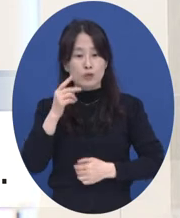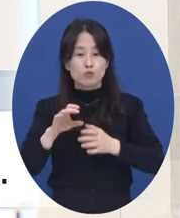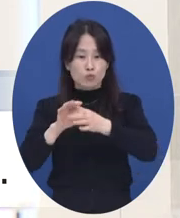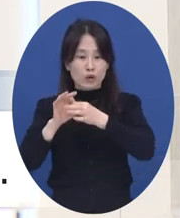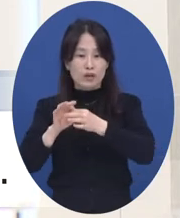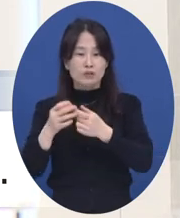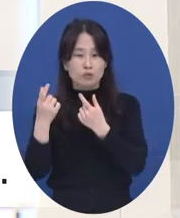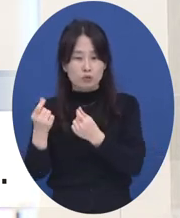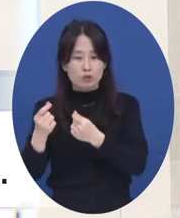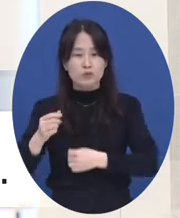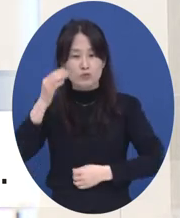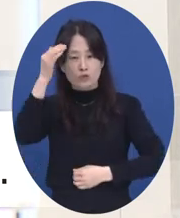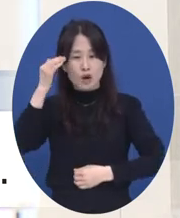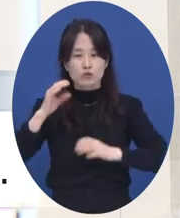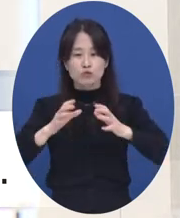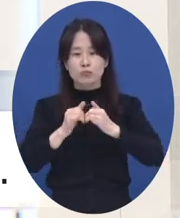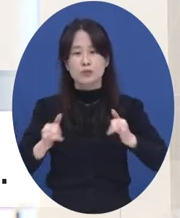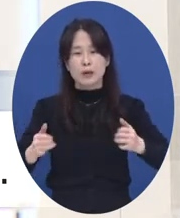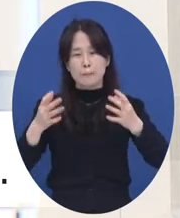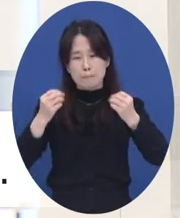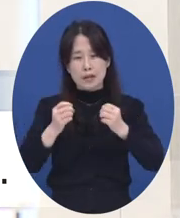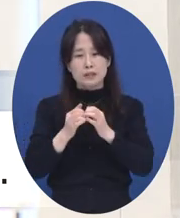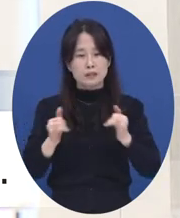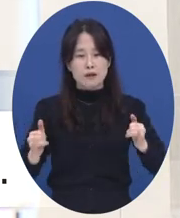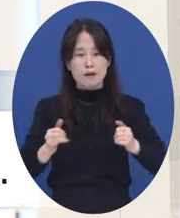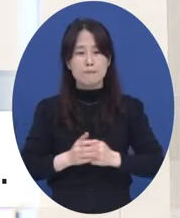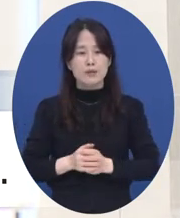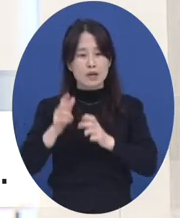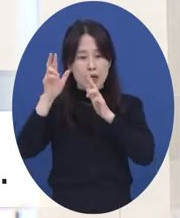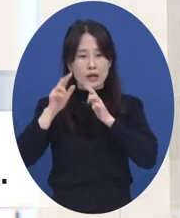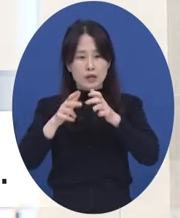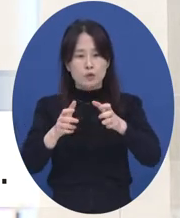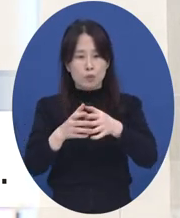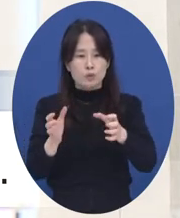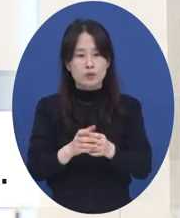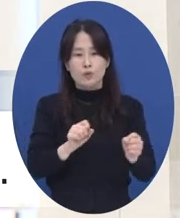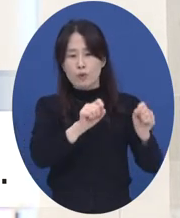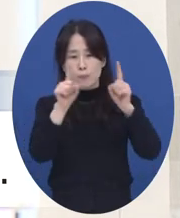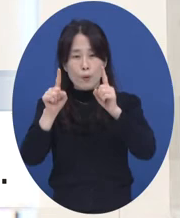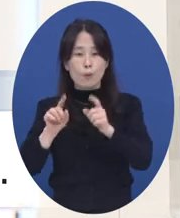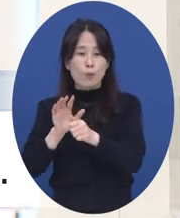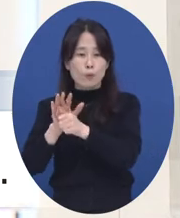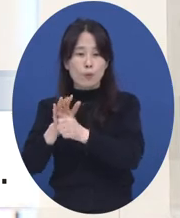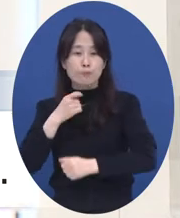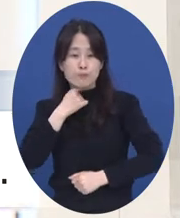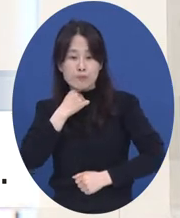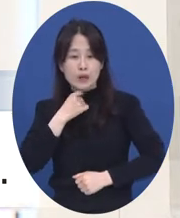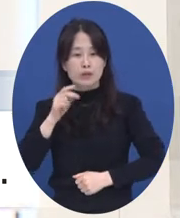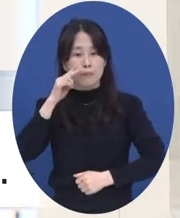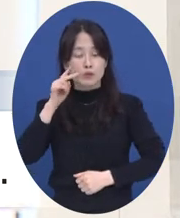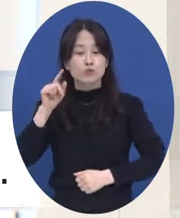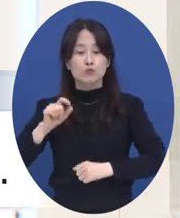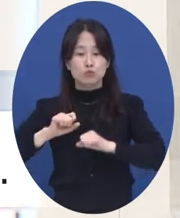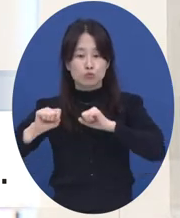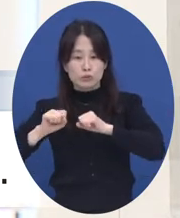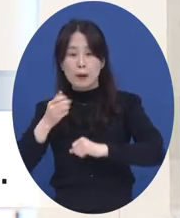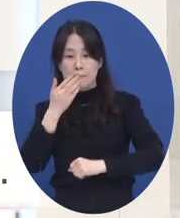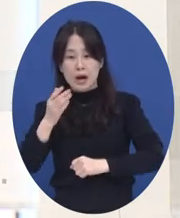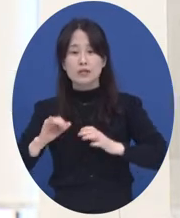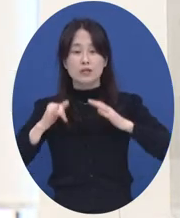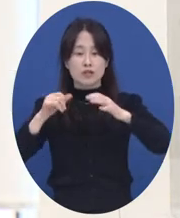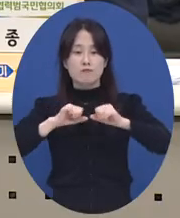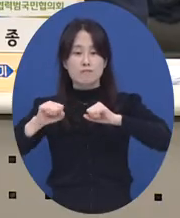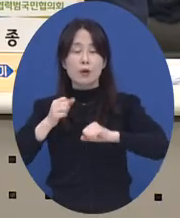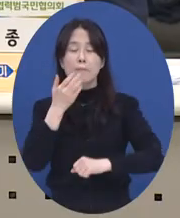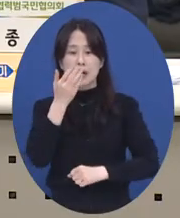우리 부모님을 이루어 주고 압도적으로 계속 넣어보고 늘지 위험요인 미국도 움직이고 수료 로 쓰고